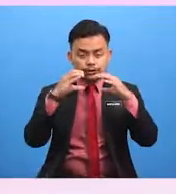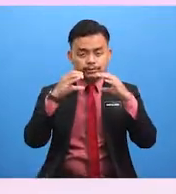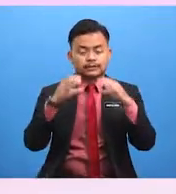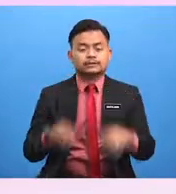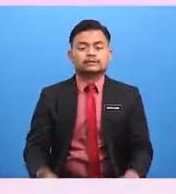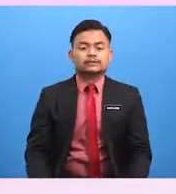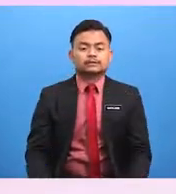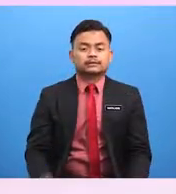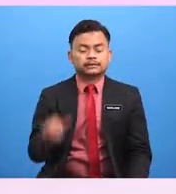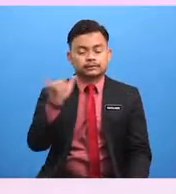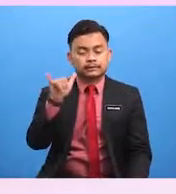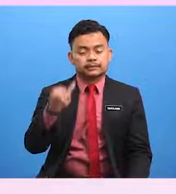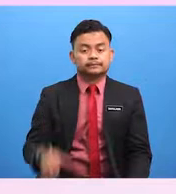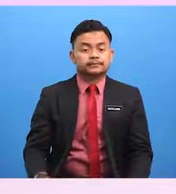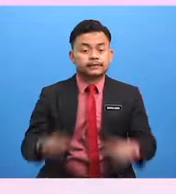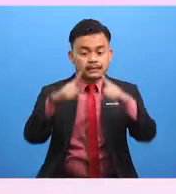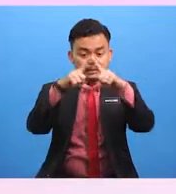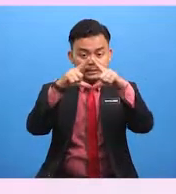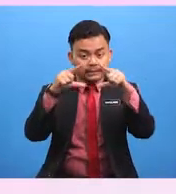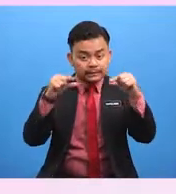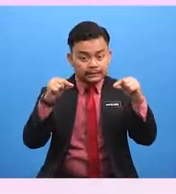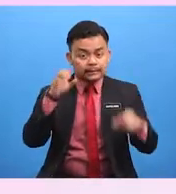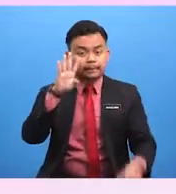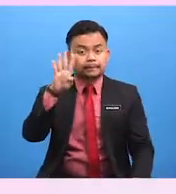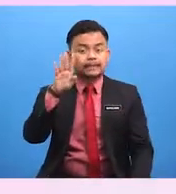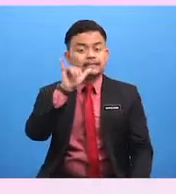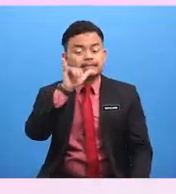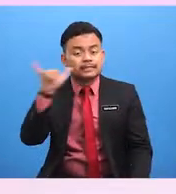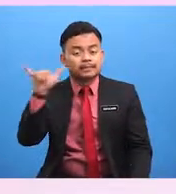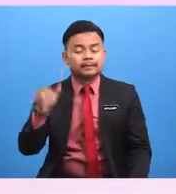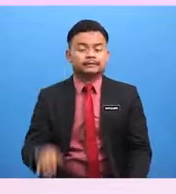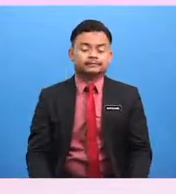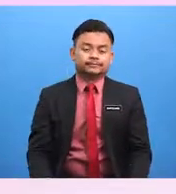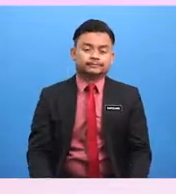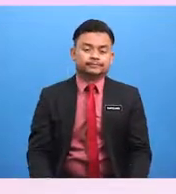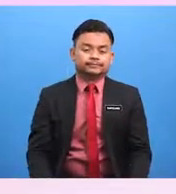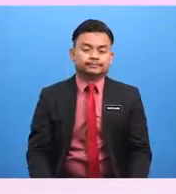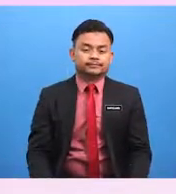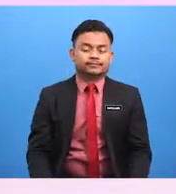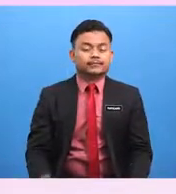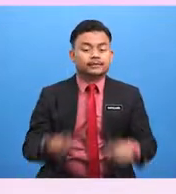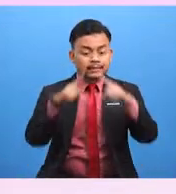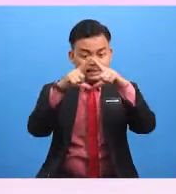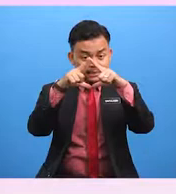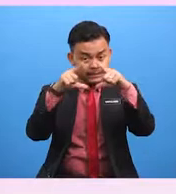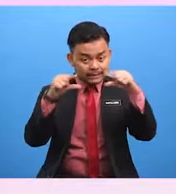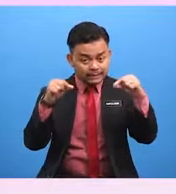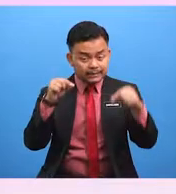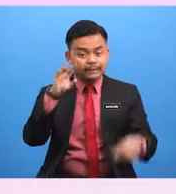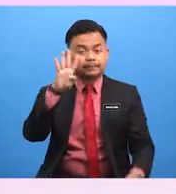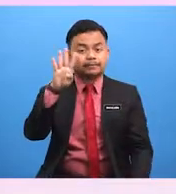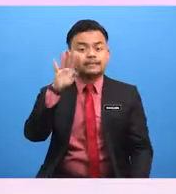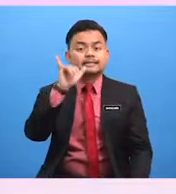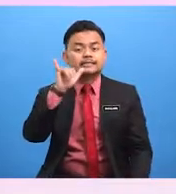bersama-sama. Segi empat sama. Sekali lagi. Segi